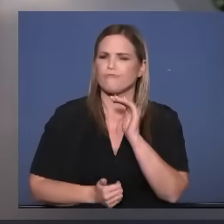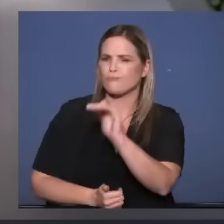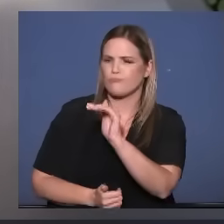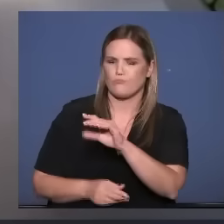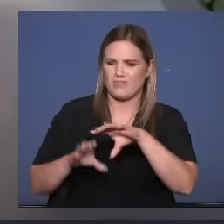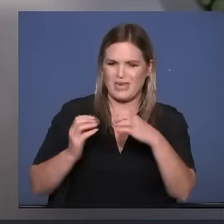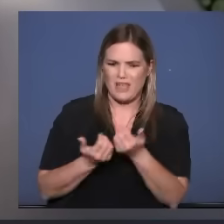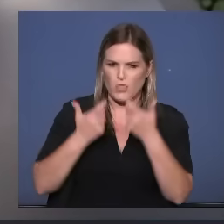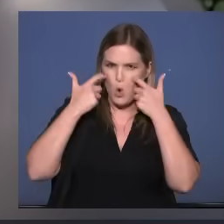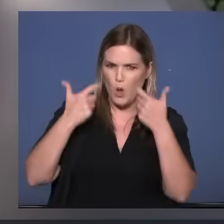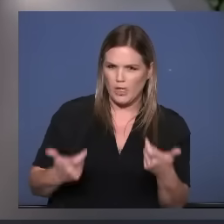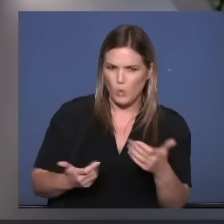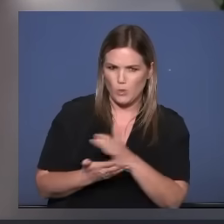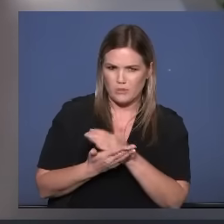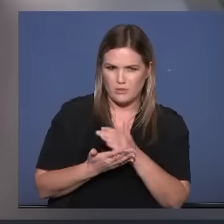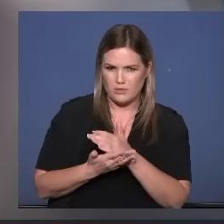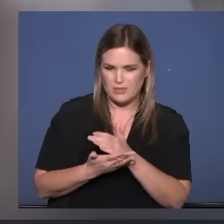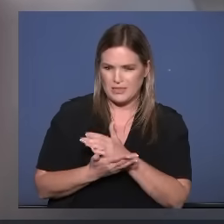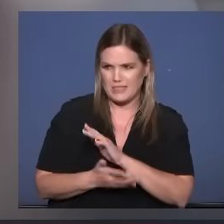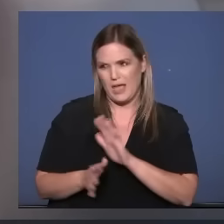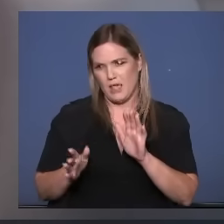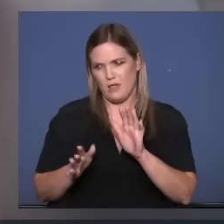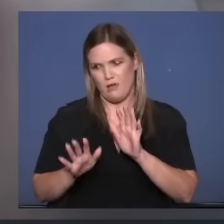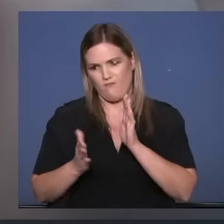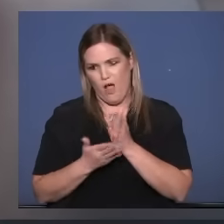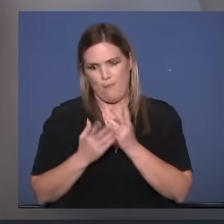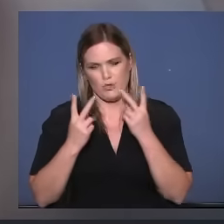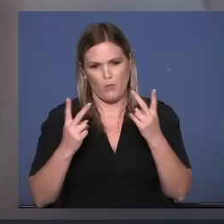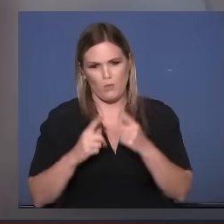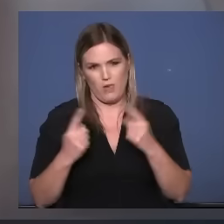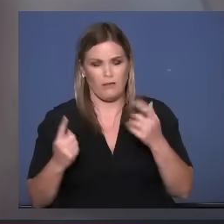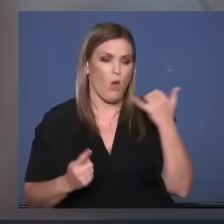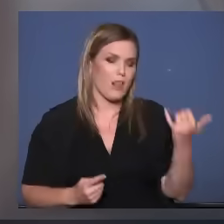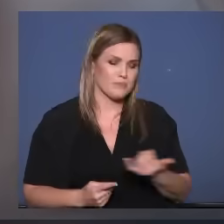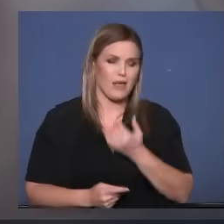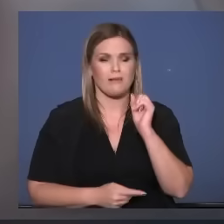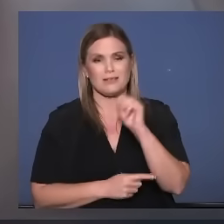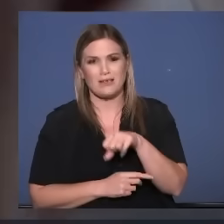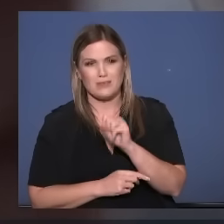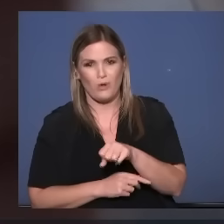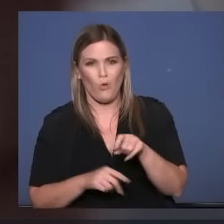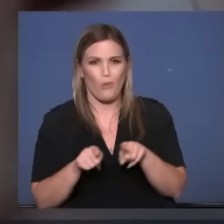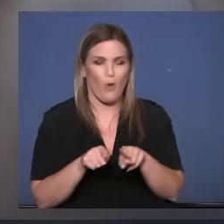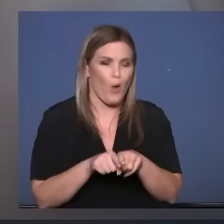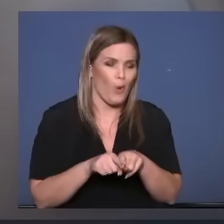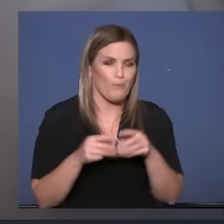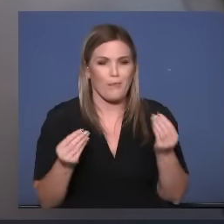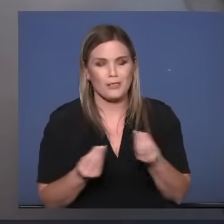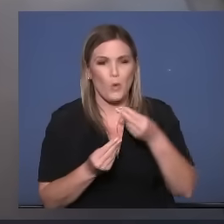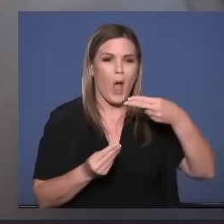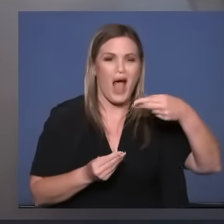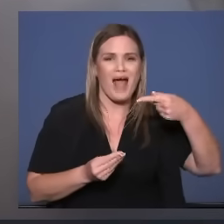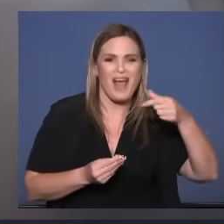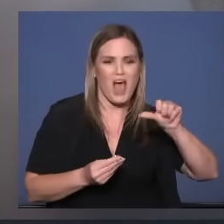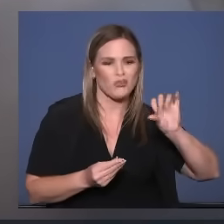הפך פתאום למושג שמקבל משמעות אחרת כן כל הזמן זלזלו בזה זה היה כמו כמו הגה כזה שפעם ופתאום